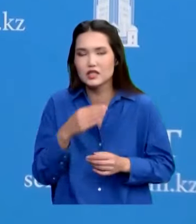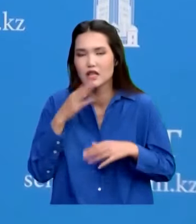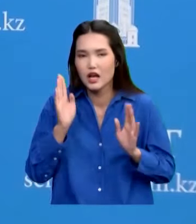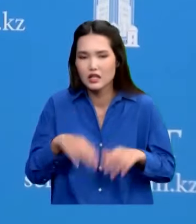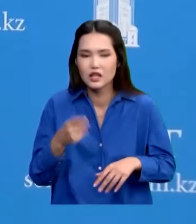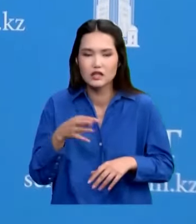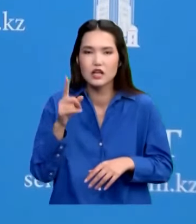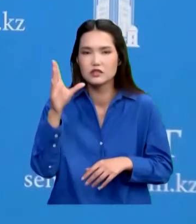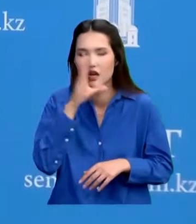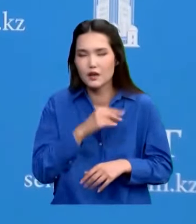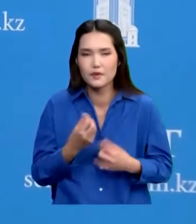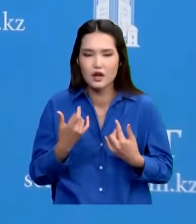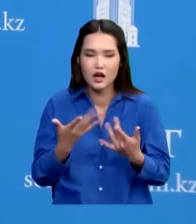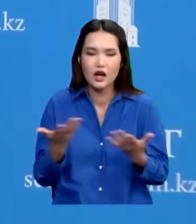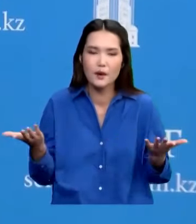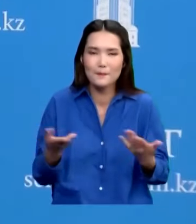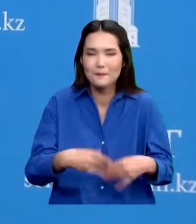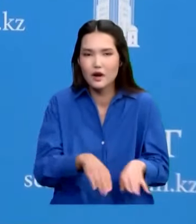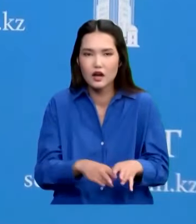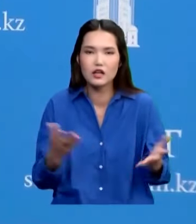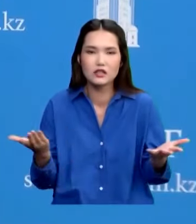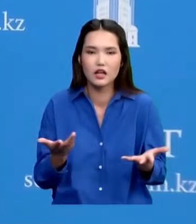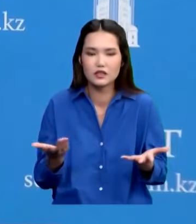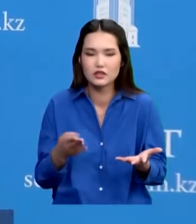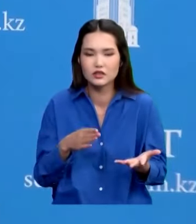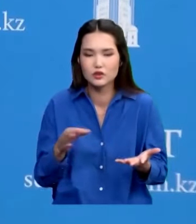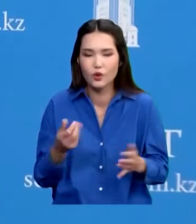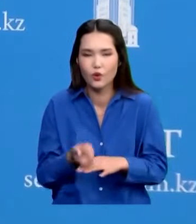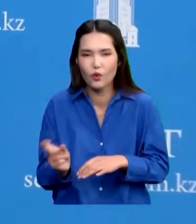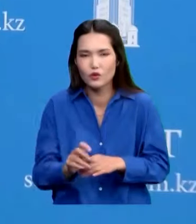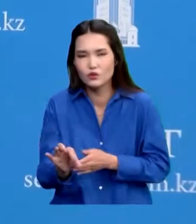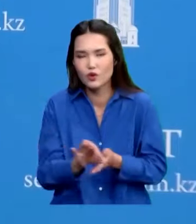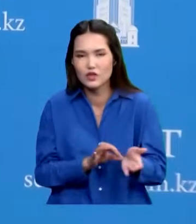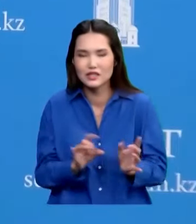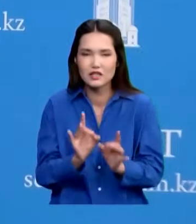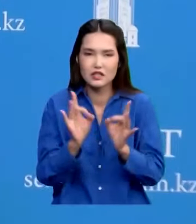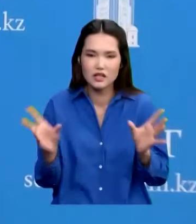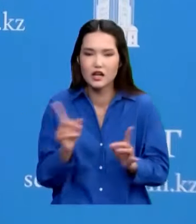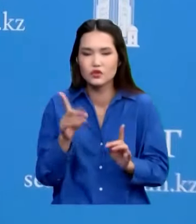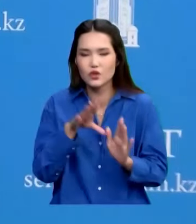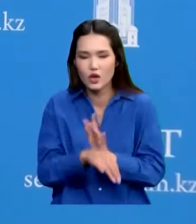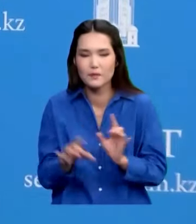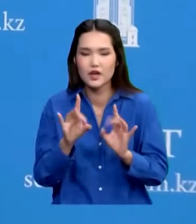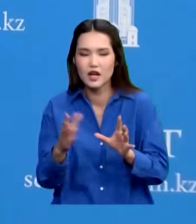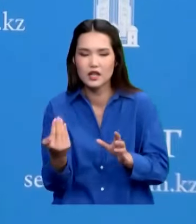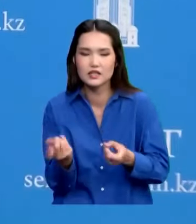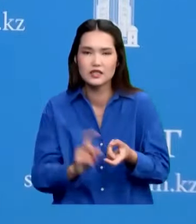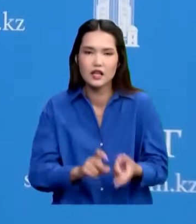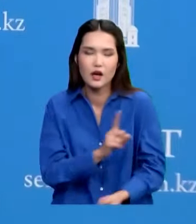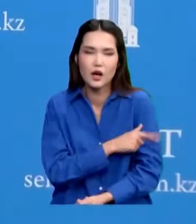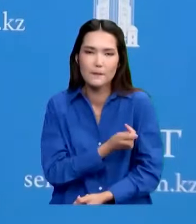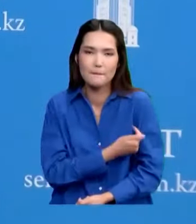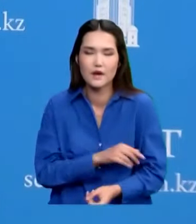чтобы покрыть какие-то очень срочные расходы, в том числе расходы, связанные с